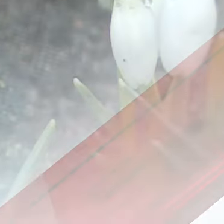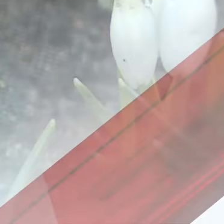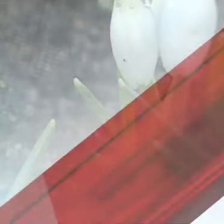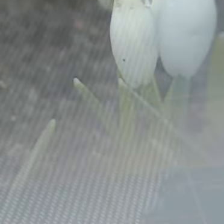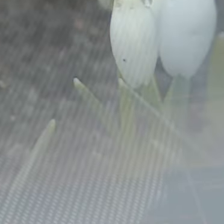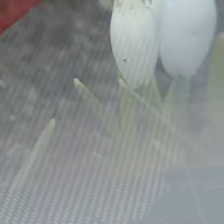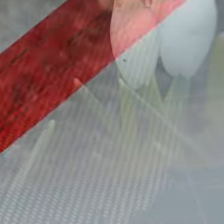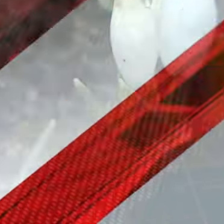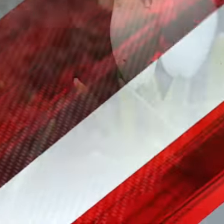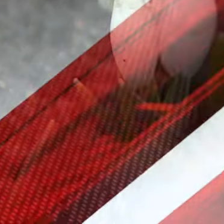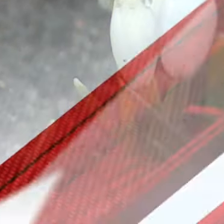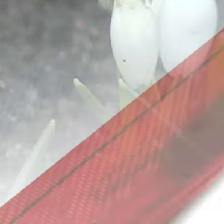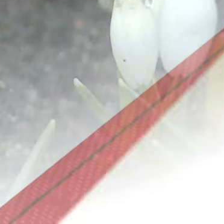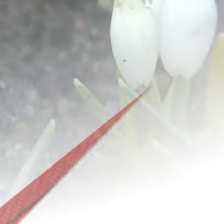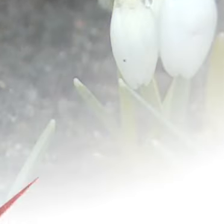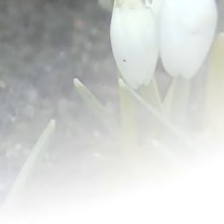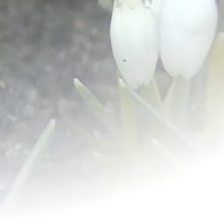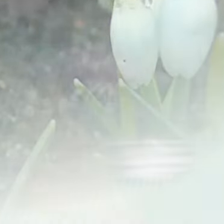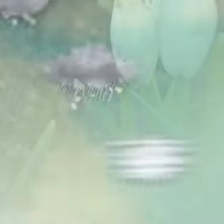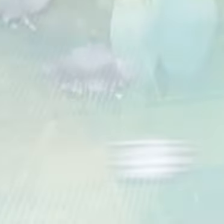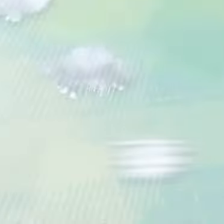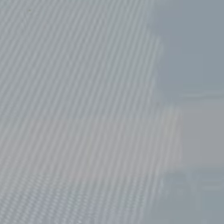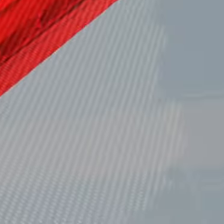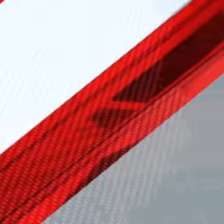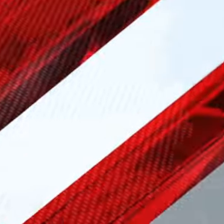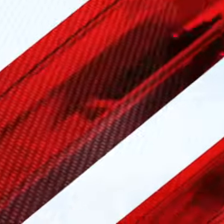моцна цёк сок, то лето чакалі дажджлівым.